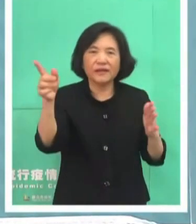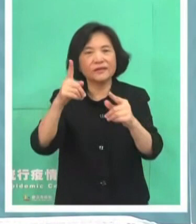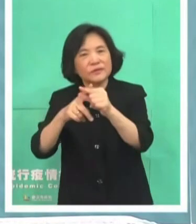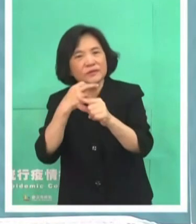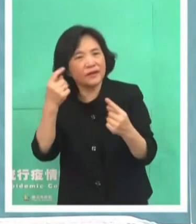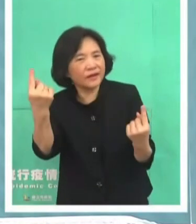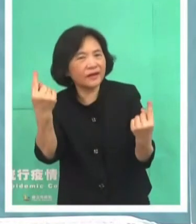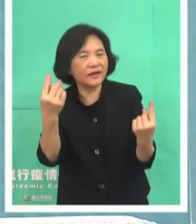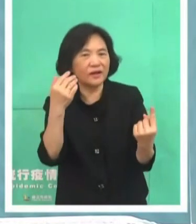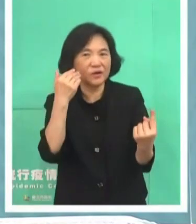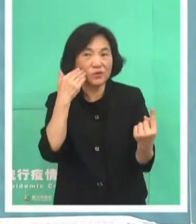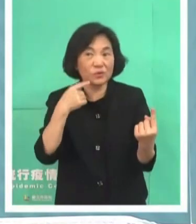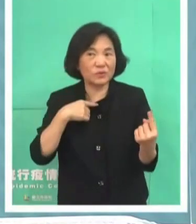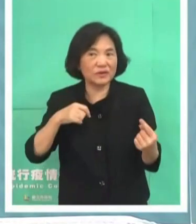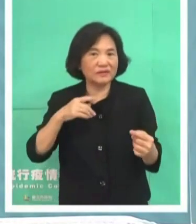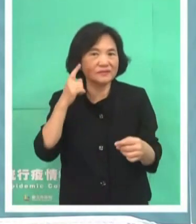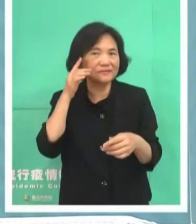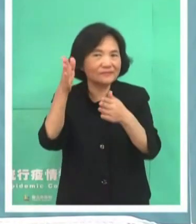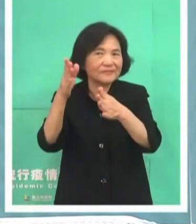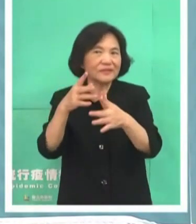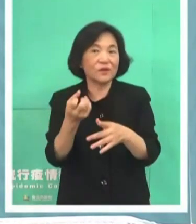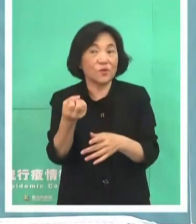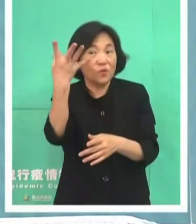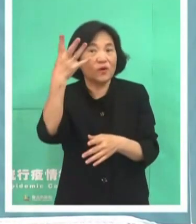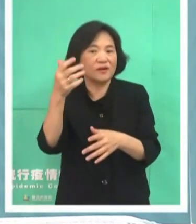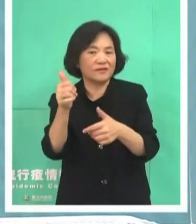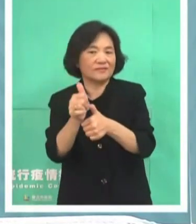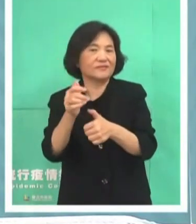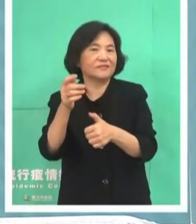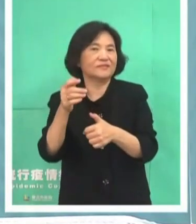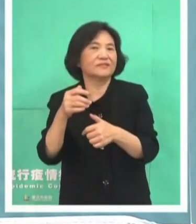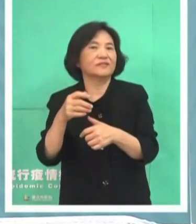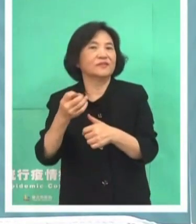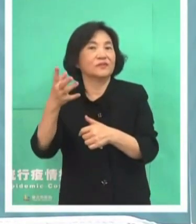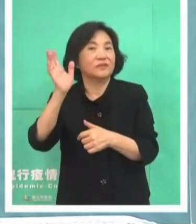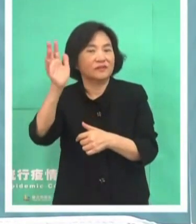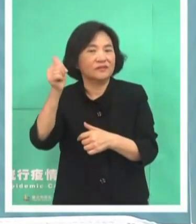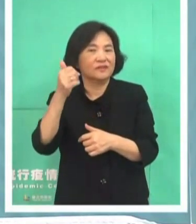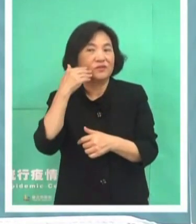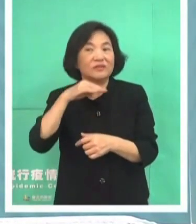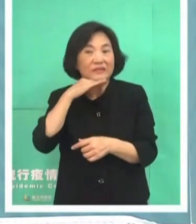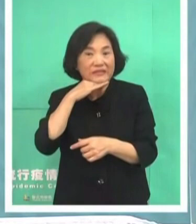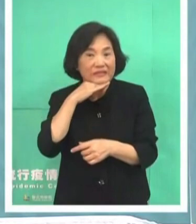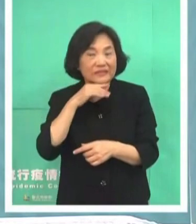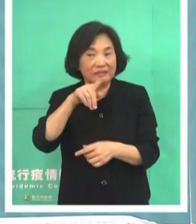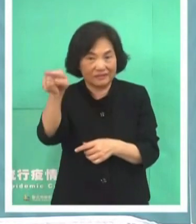如果要打脸那个花敬群的话，等你盖完第一户公宅再来跟我讲话，